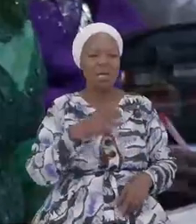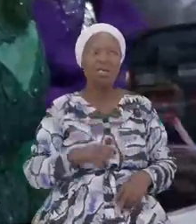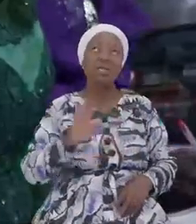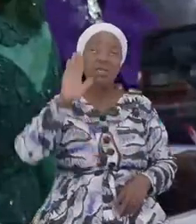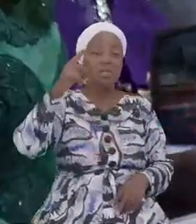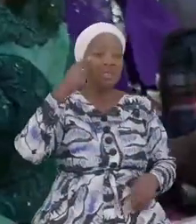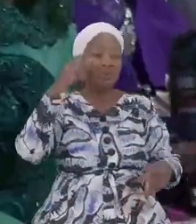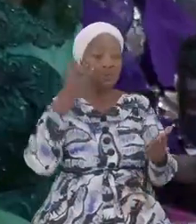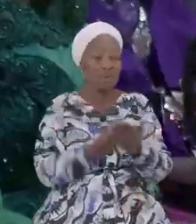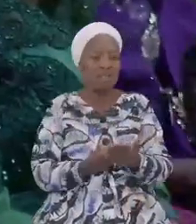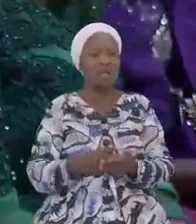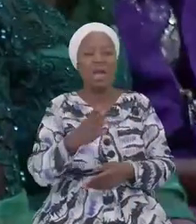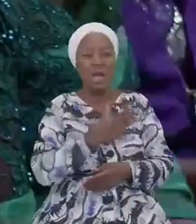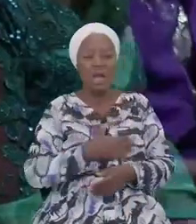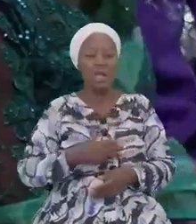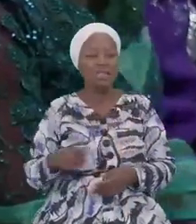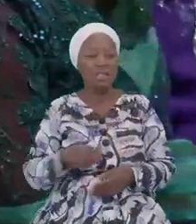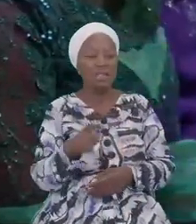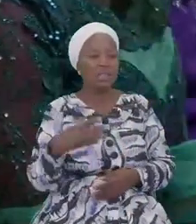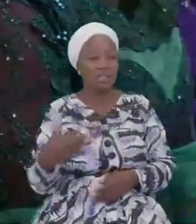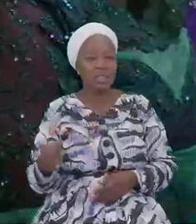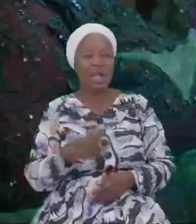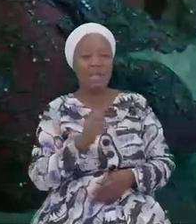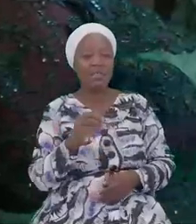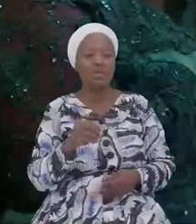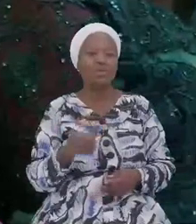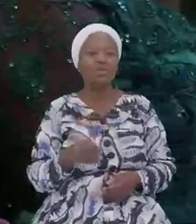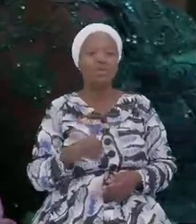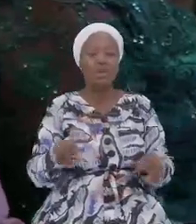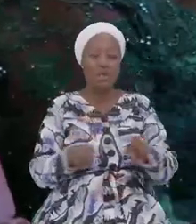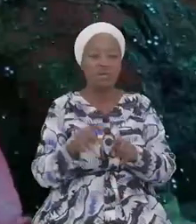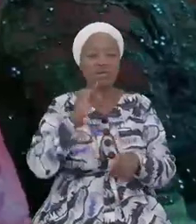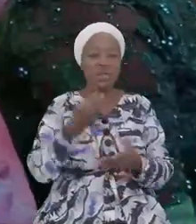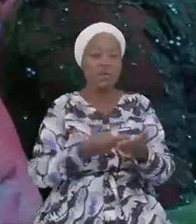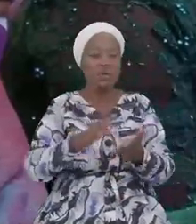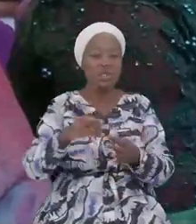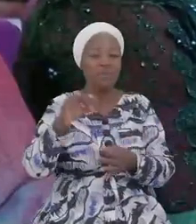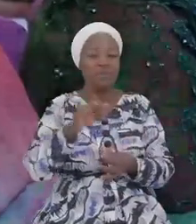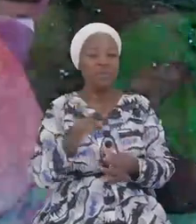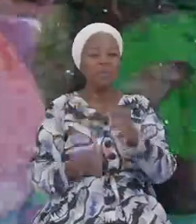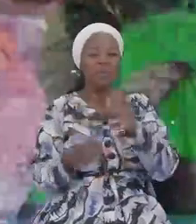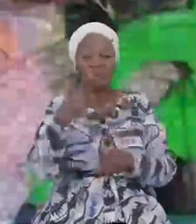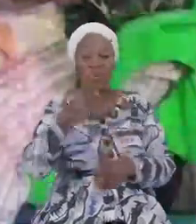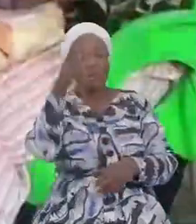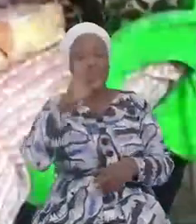De même que le Saint-Esprit que Dieu a donné à ceux qui lui